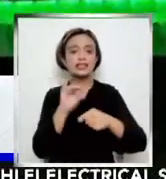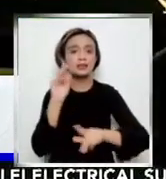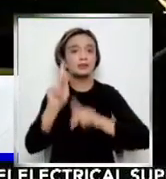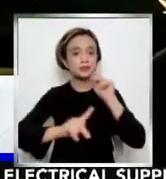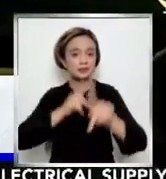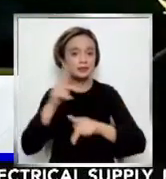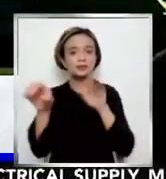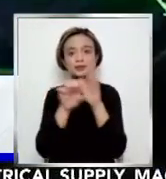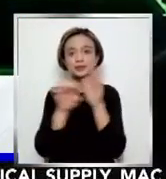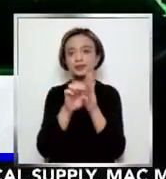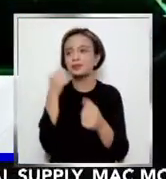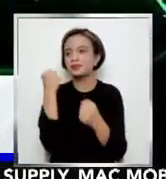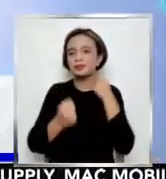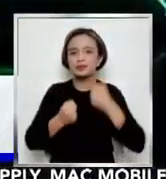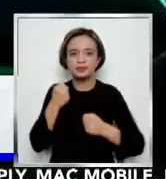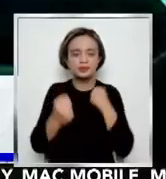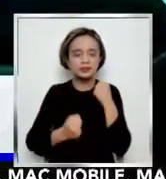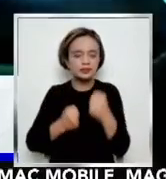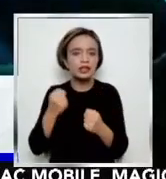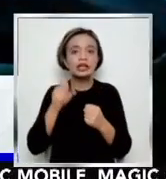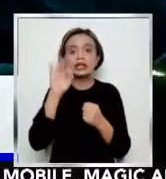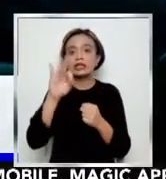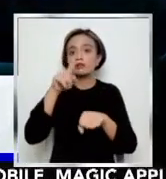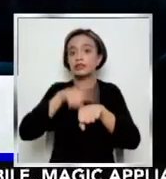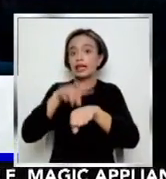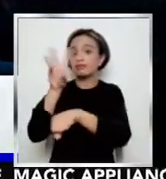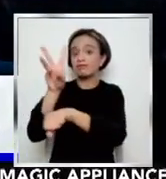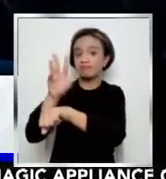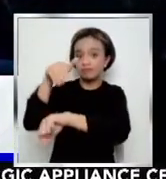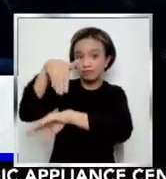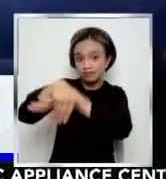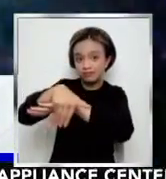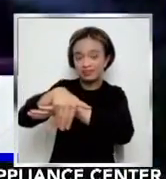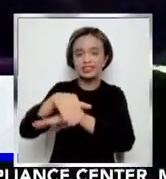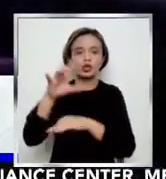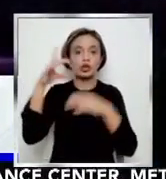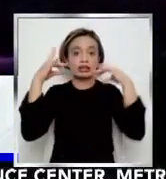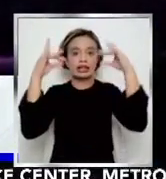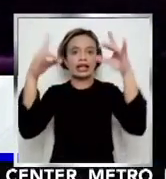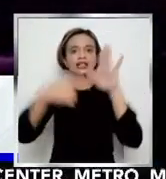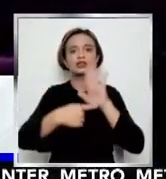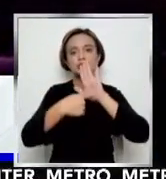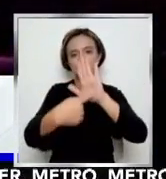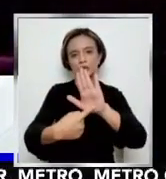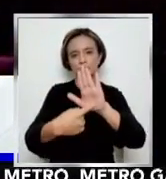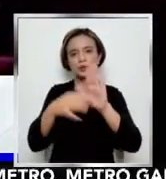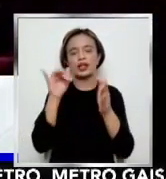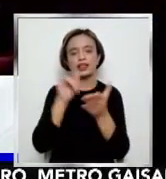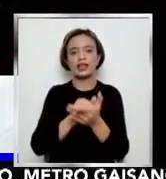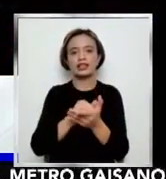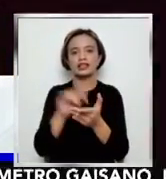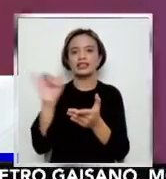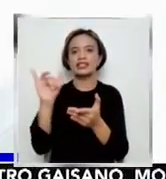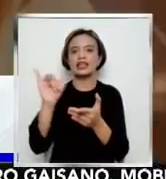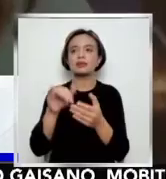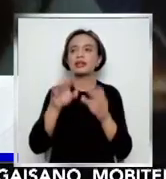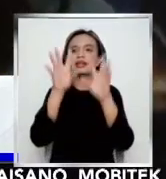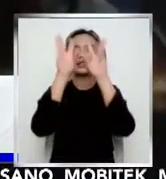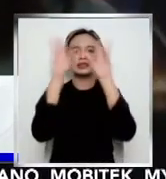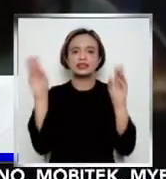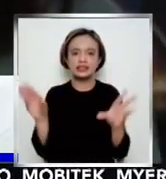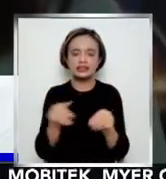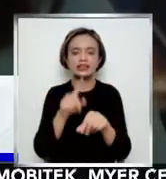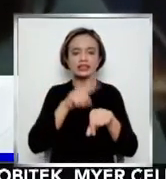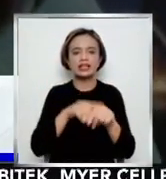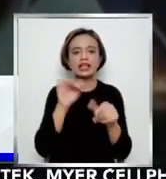joggers. Pagkagat ng alas 6 ng gabi naman, ang mismong light show na balak gawing taunang tradisyon tuwing Christmas season. So aside